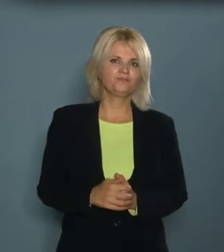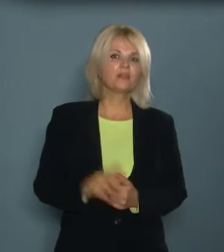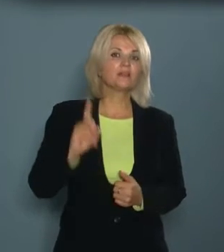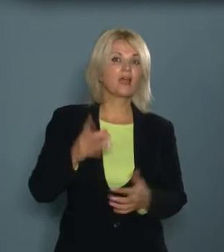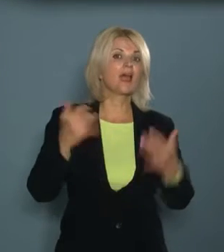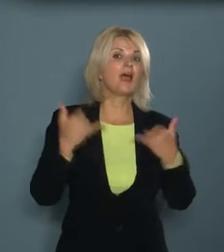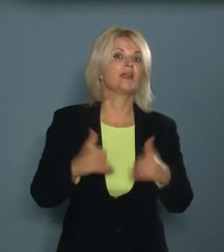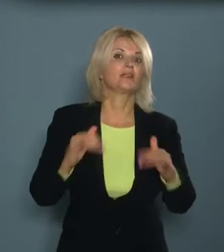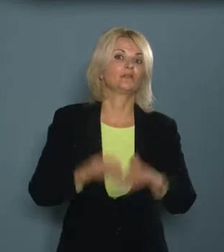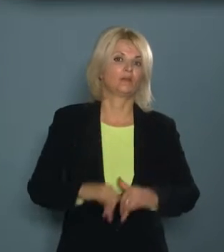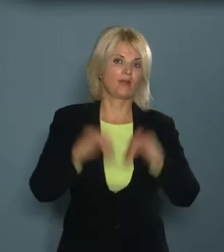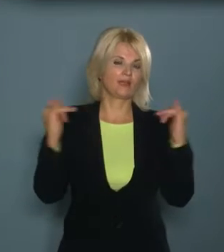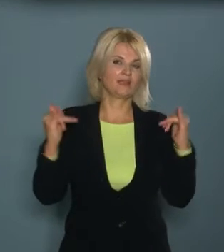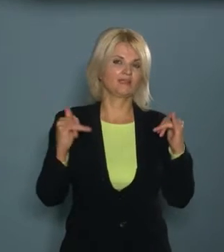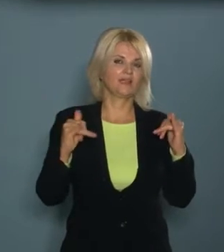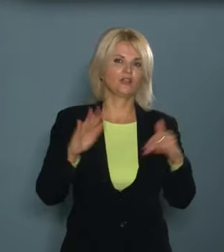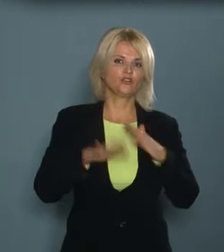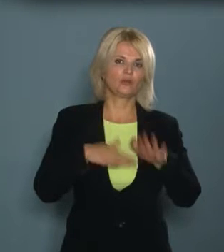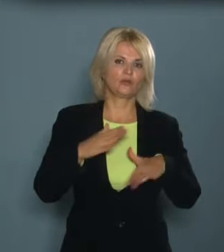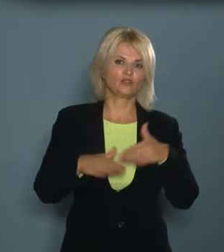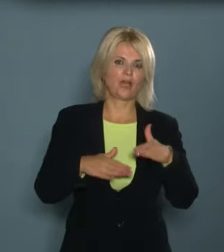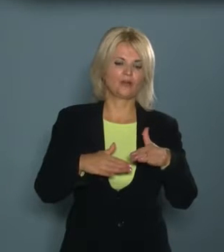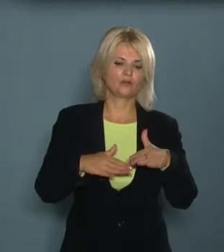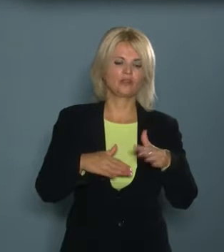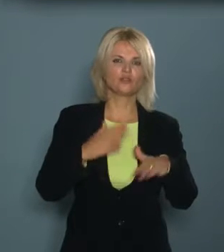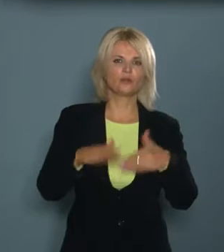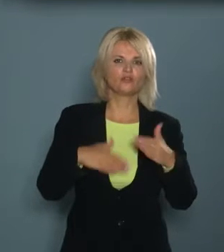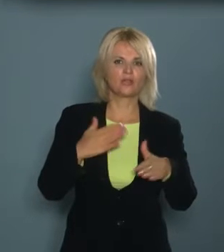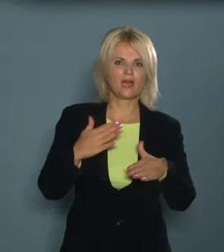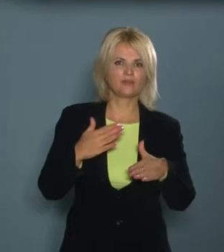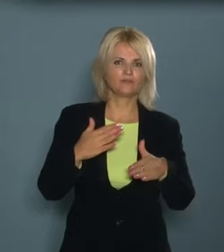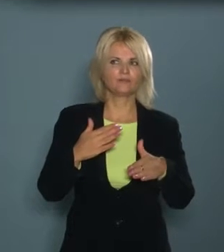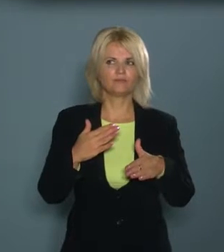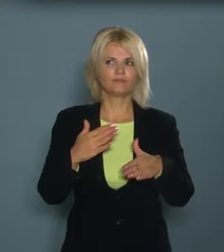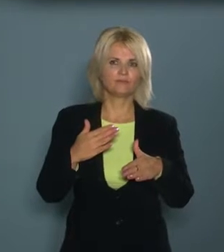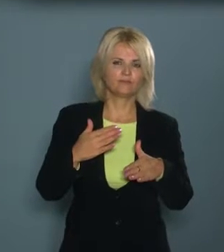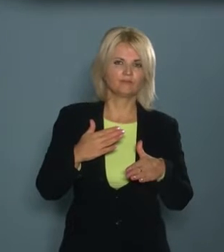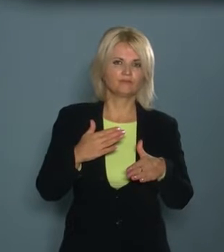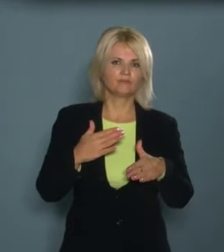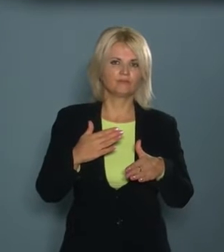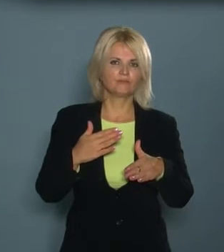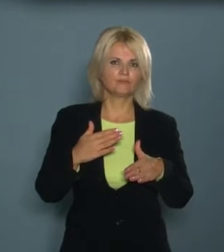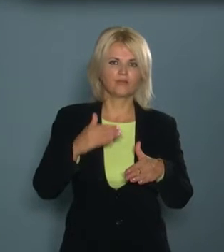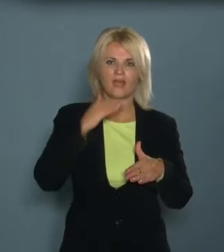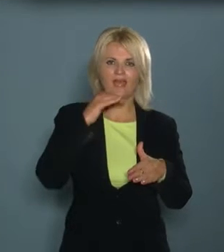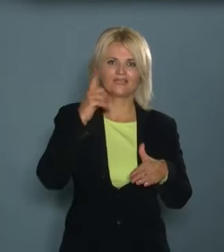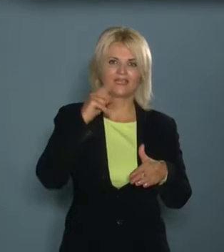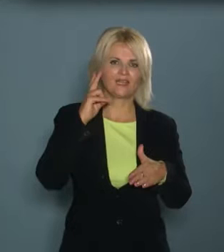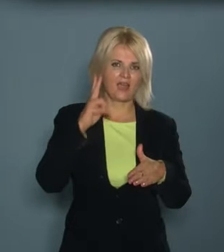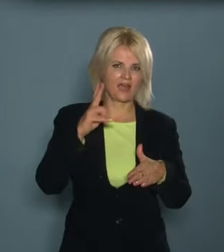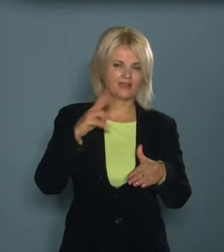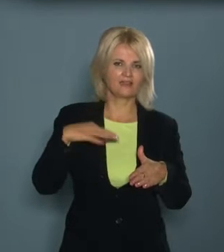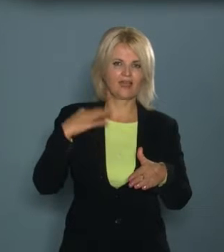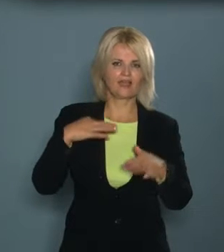De elindítottunk egy fejlesztést Soroksáron is, a soroksári régi nevén STK-ban, tehát az